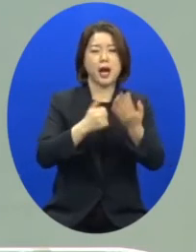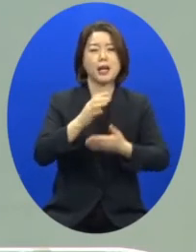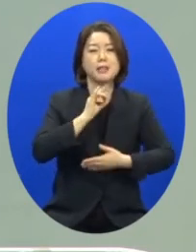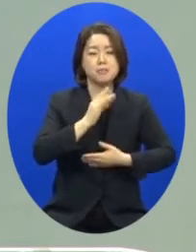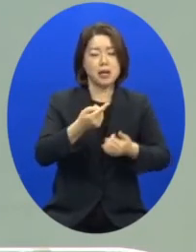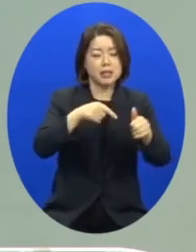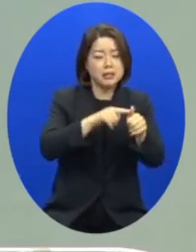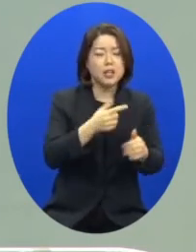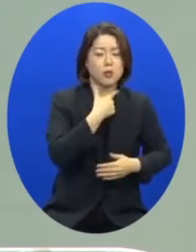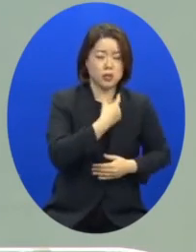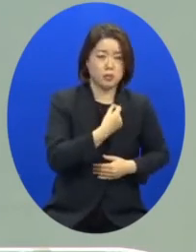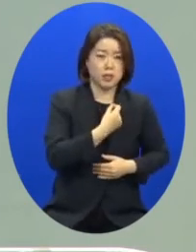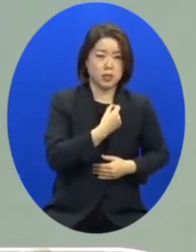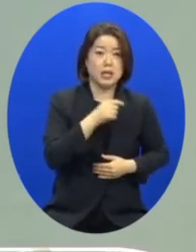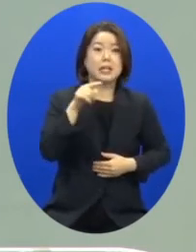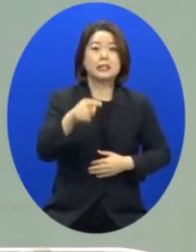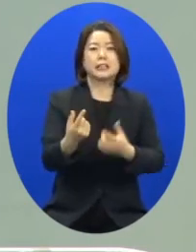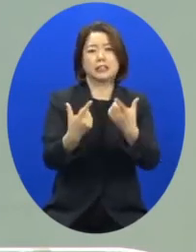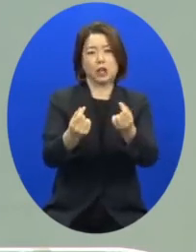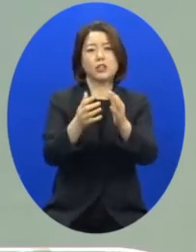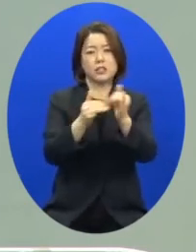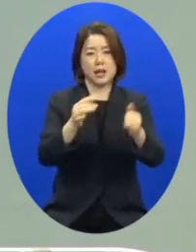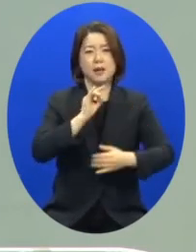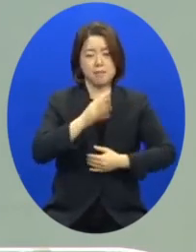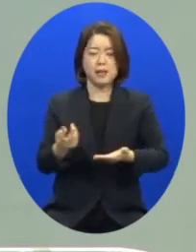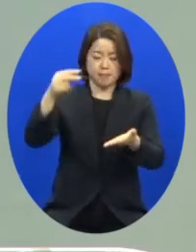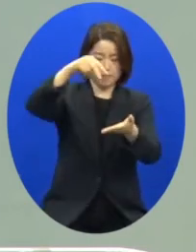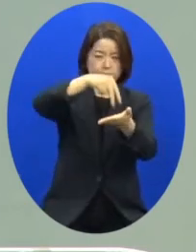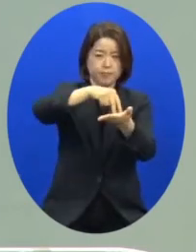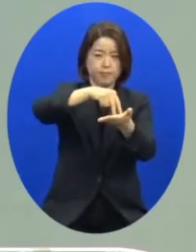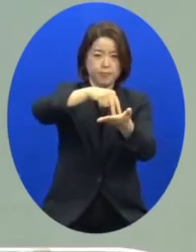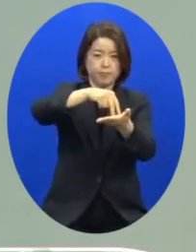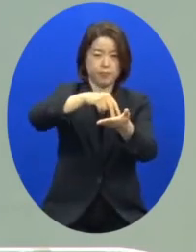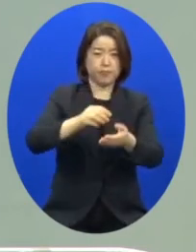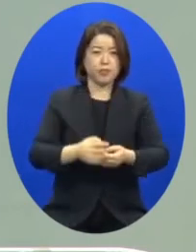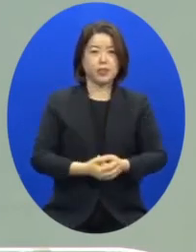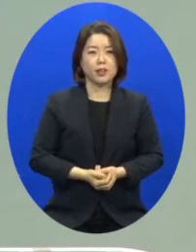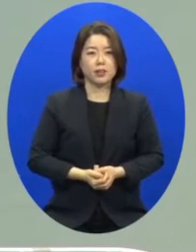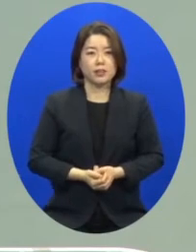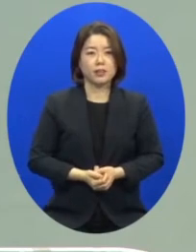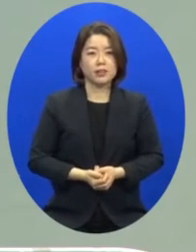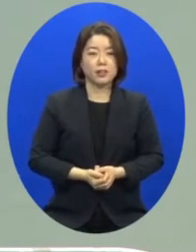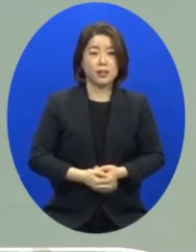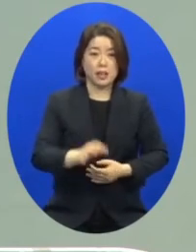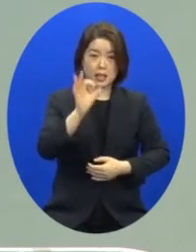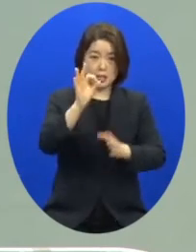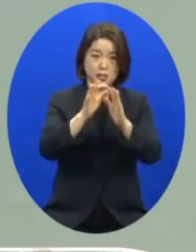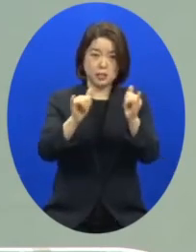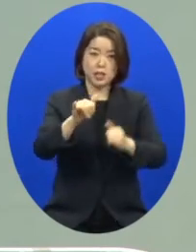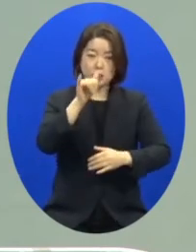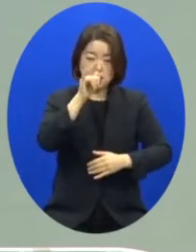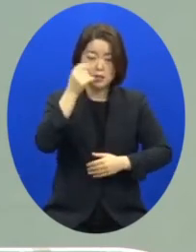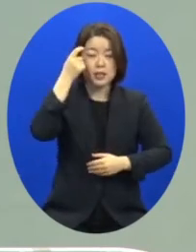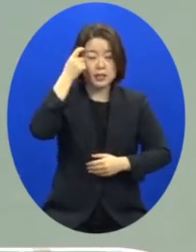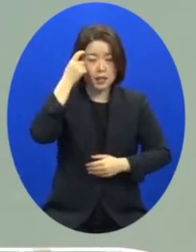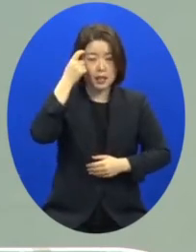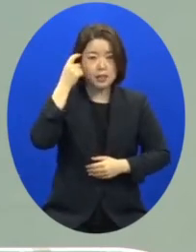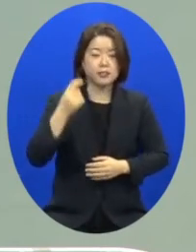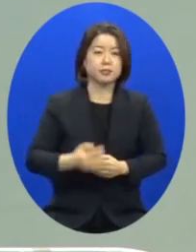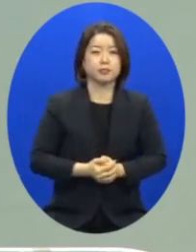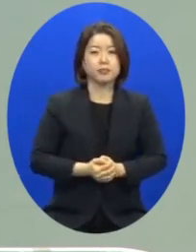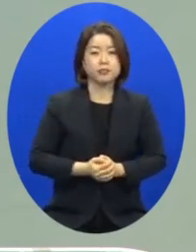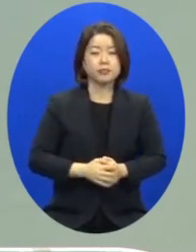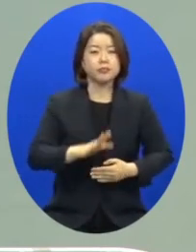씁니다 고런 분만 일어나 싶어요 1 열 사람이 있을까 싶은 생각이 듭니다